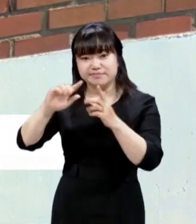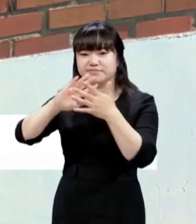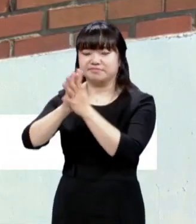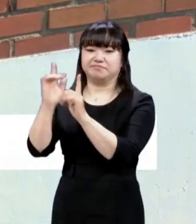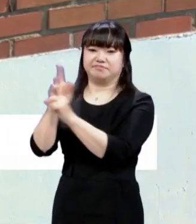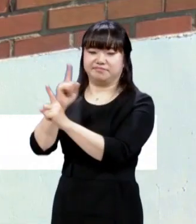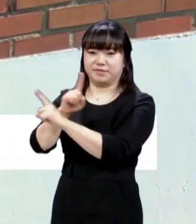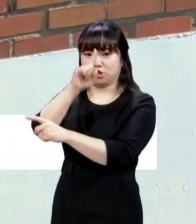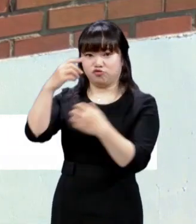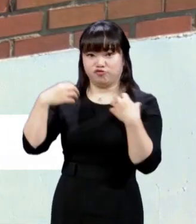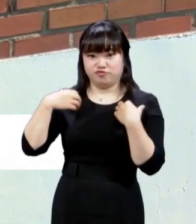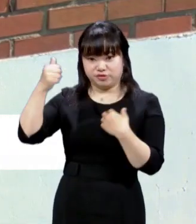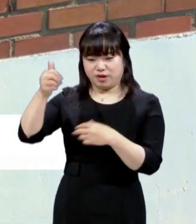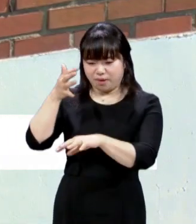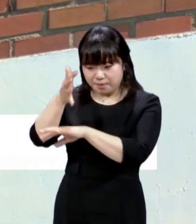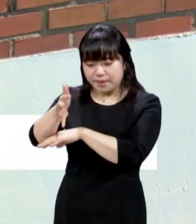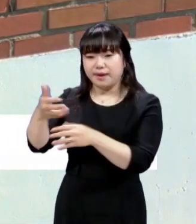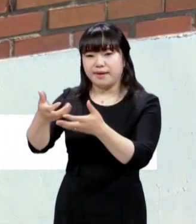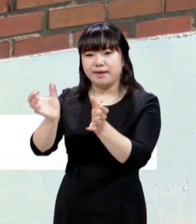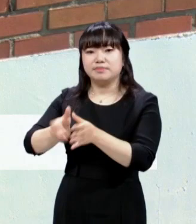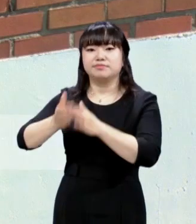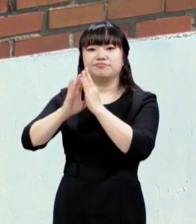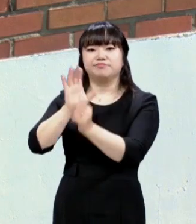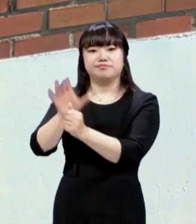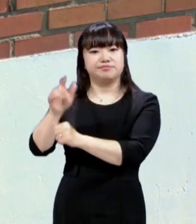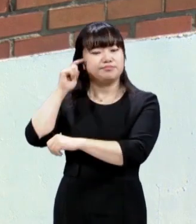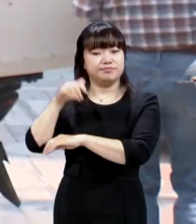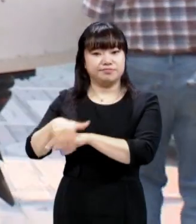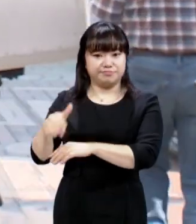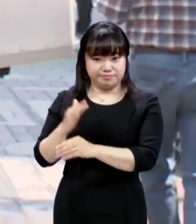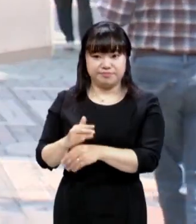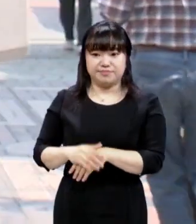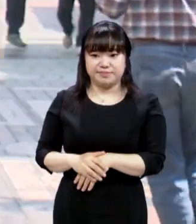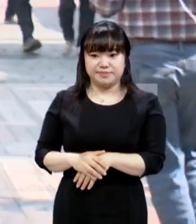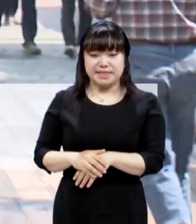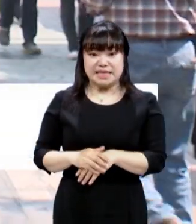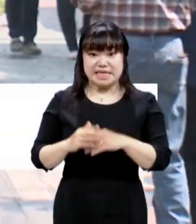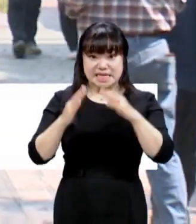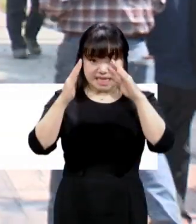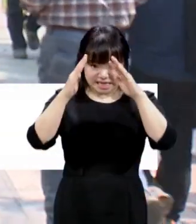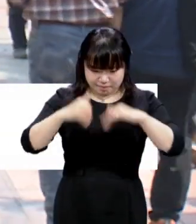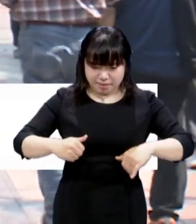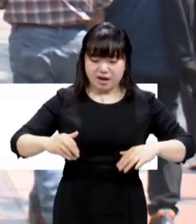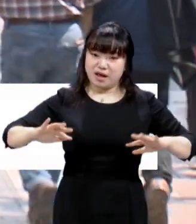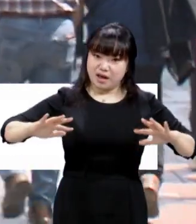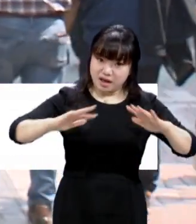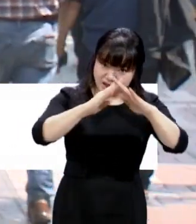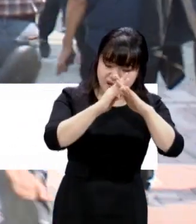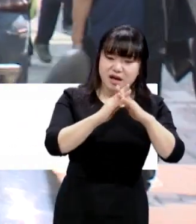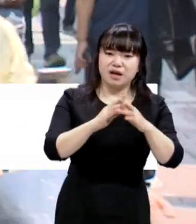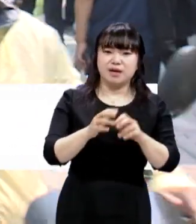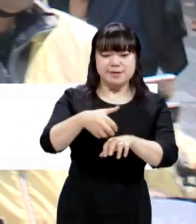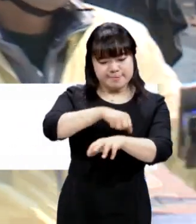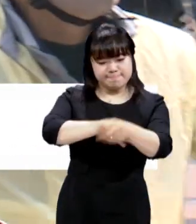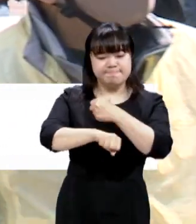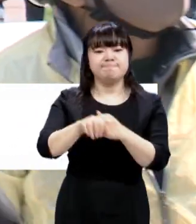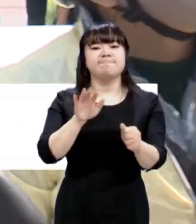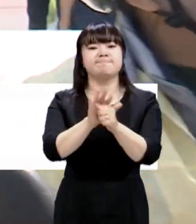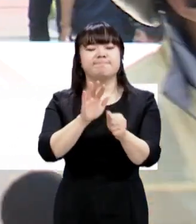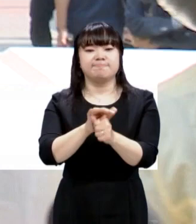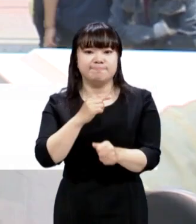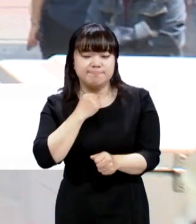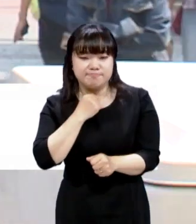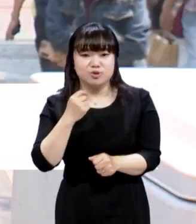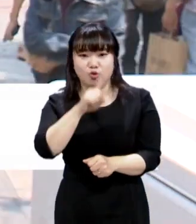구청 내 전담 부서 신설을 구성한 겁니다 재개발 재건축 어 적극 지원 하구요